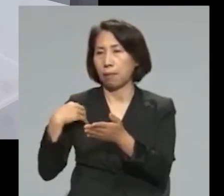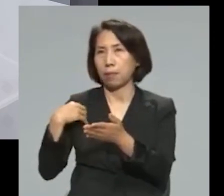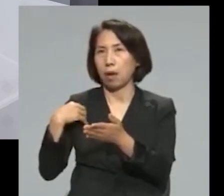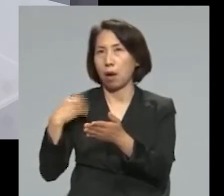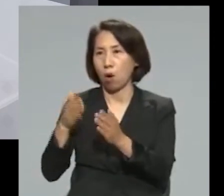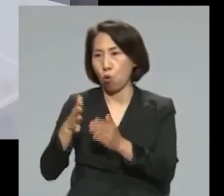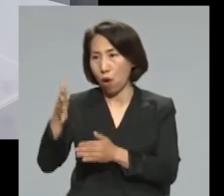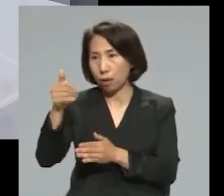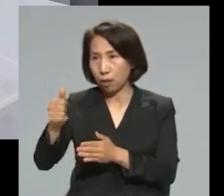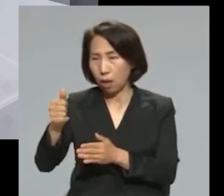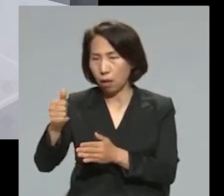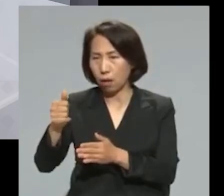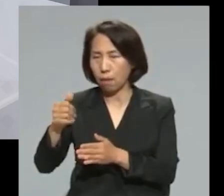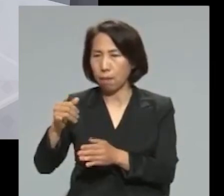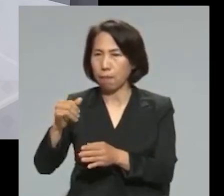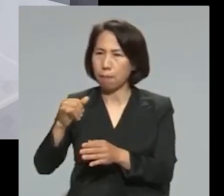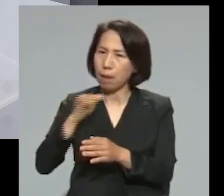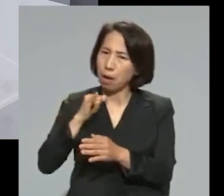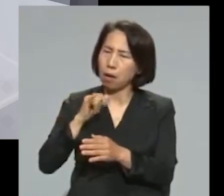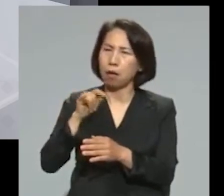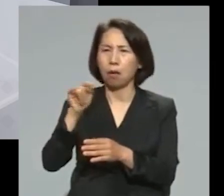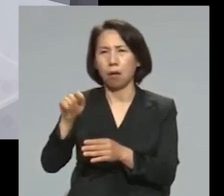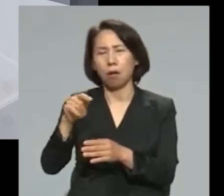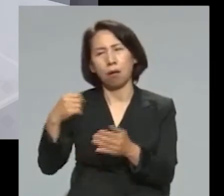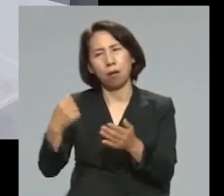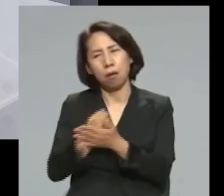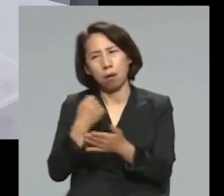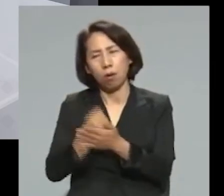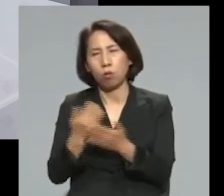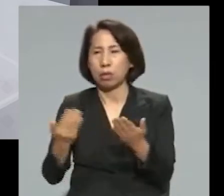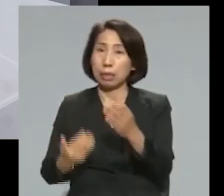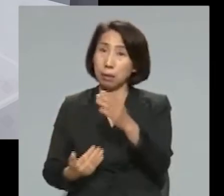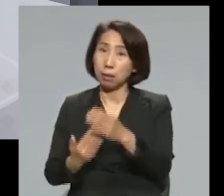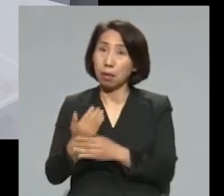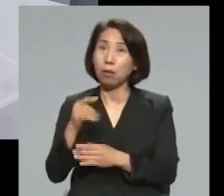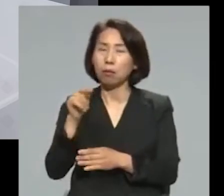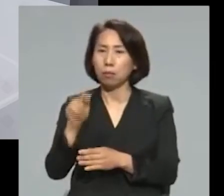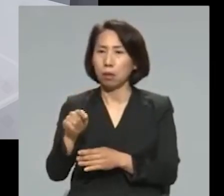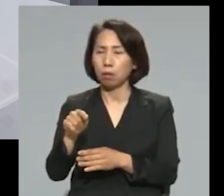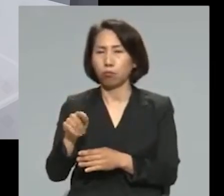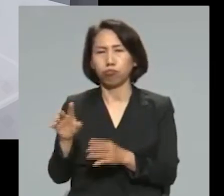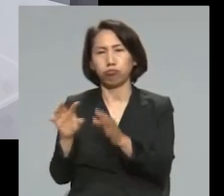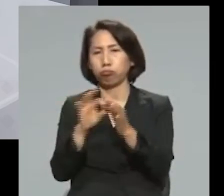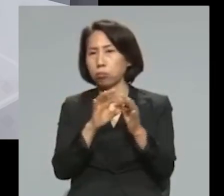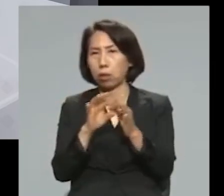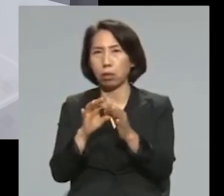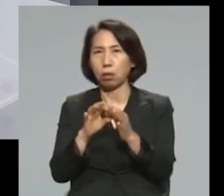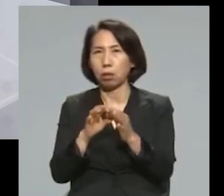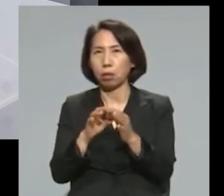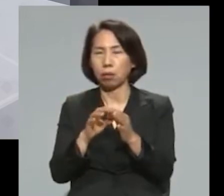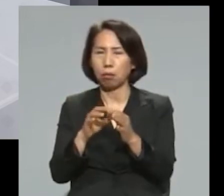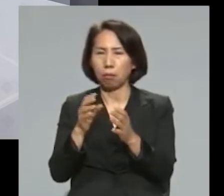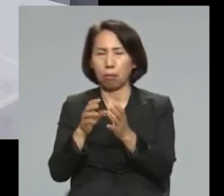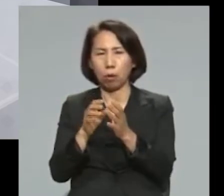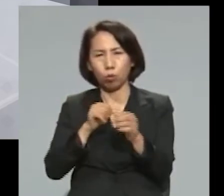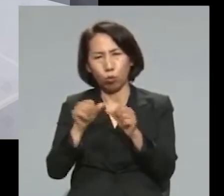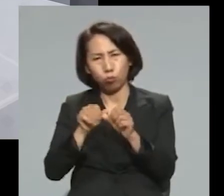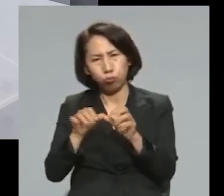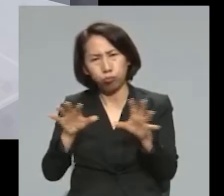극단적인 선택을 하는 안타까운 일이 발생하였는데 이와 관련하여 개소문이